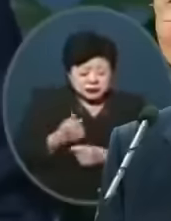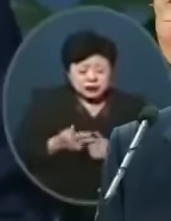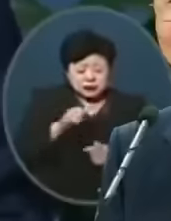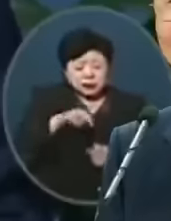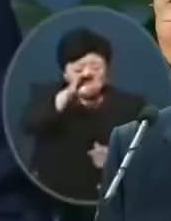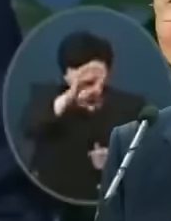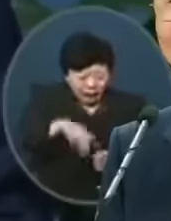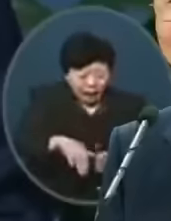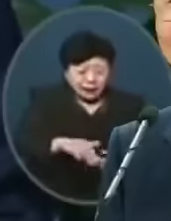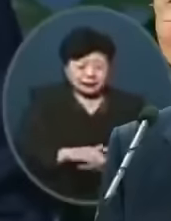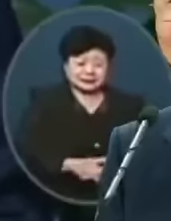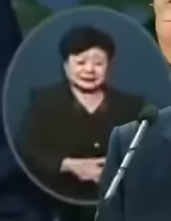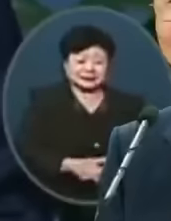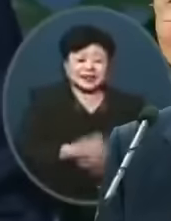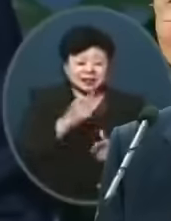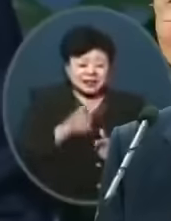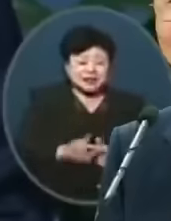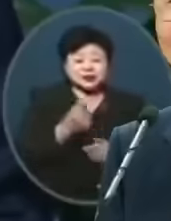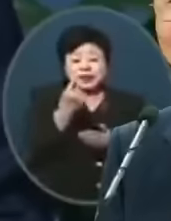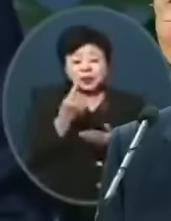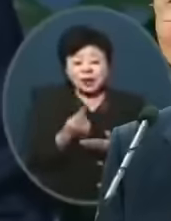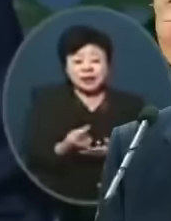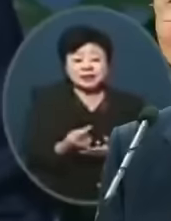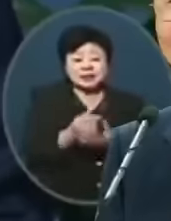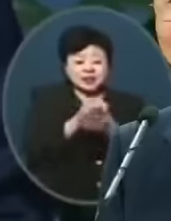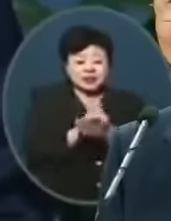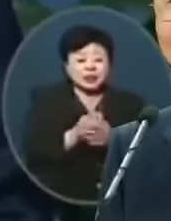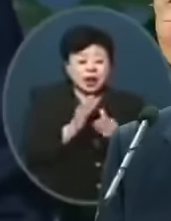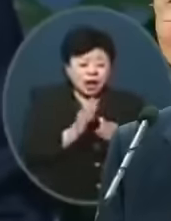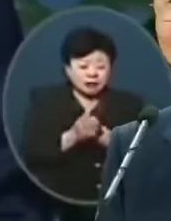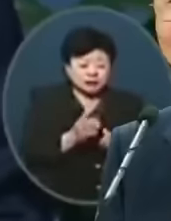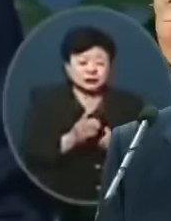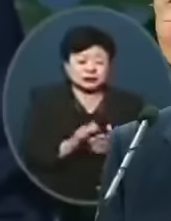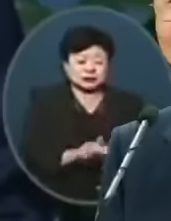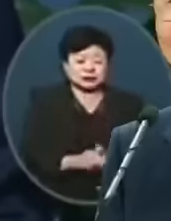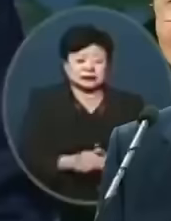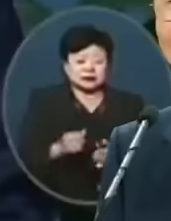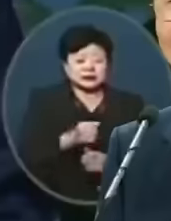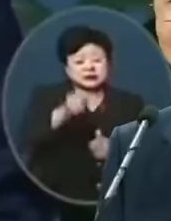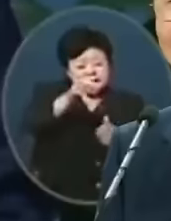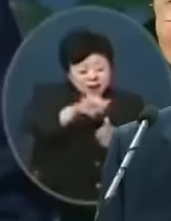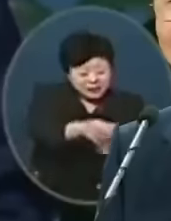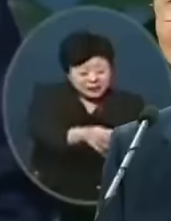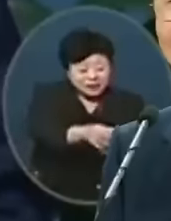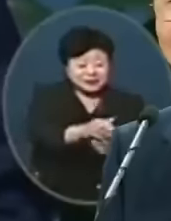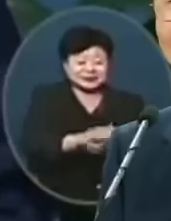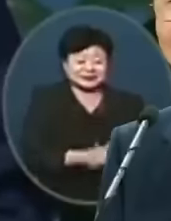오라. 예수님께 와서 기도와 간구로 짐을 맡기는 것입니다.